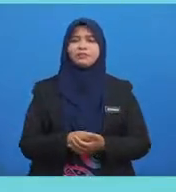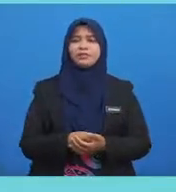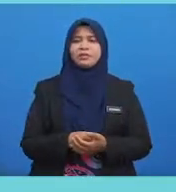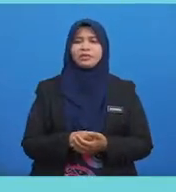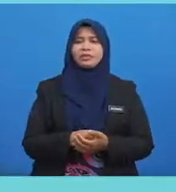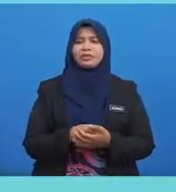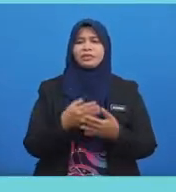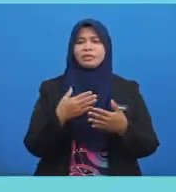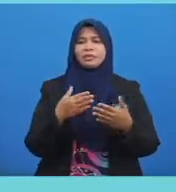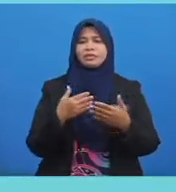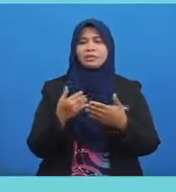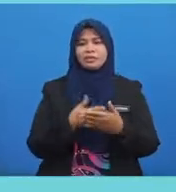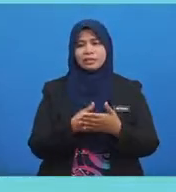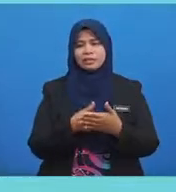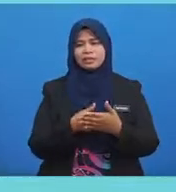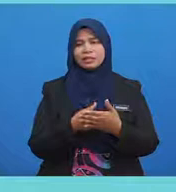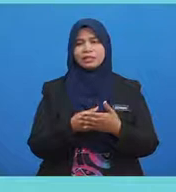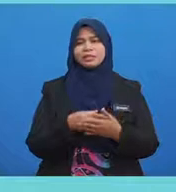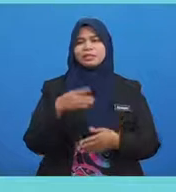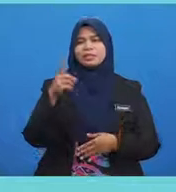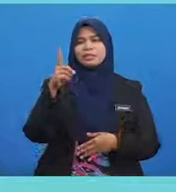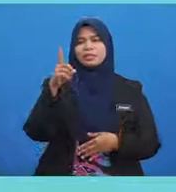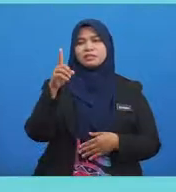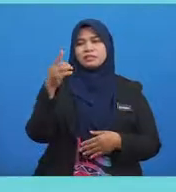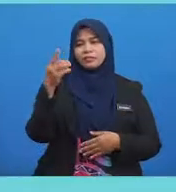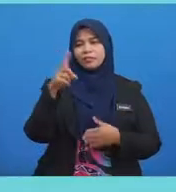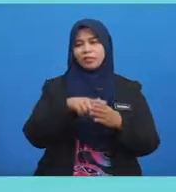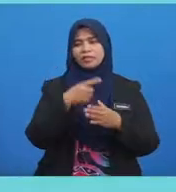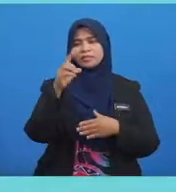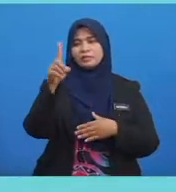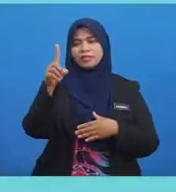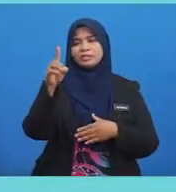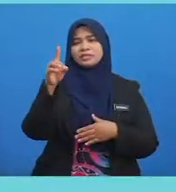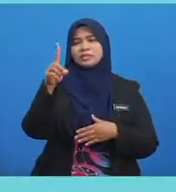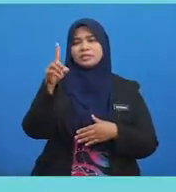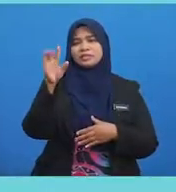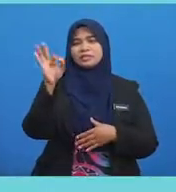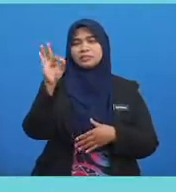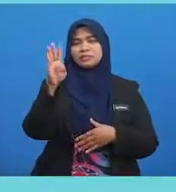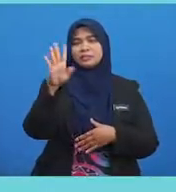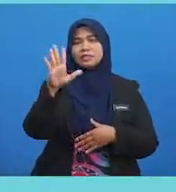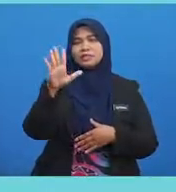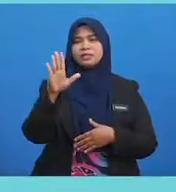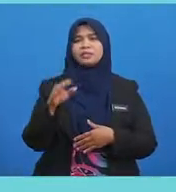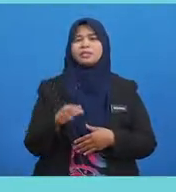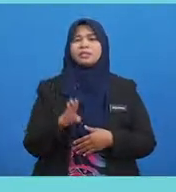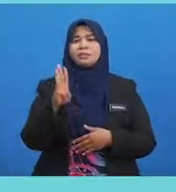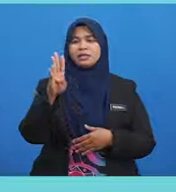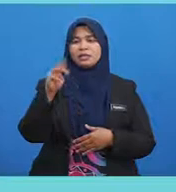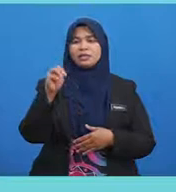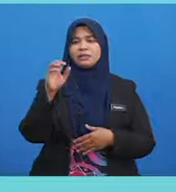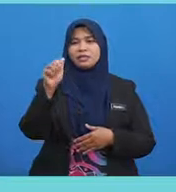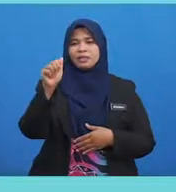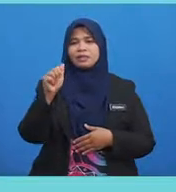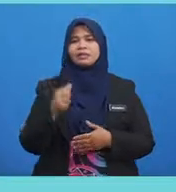Menjelang 1945, British telah menghantar pasukan British Military Administration